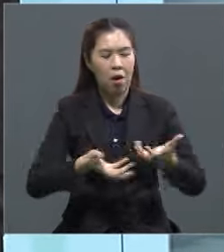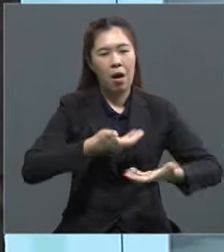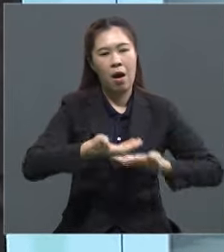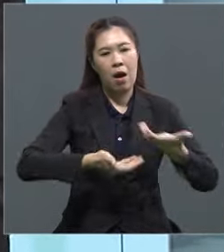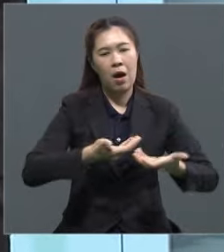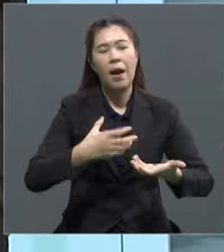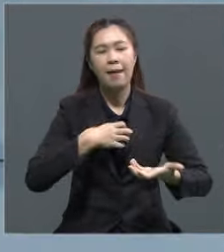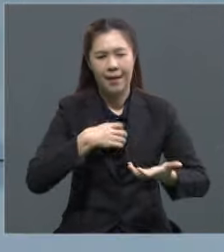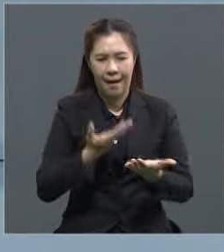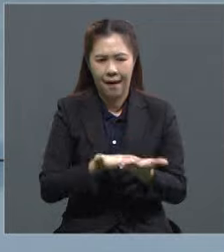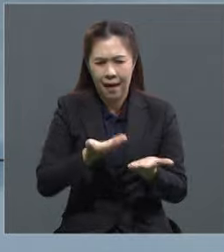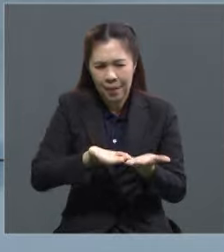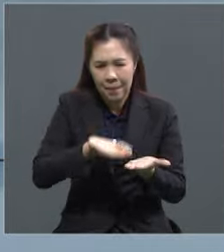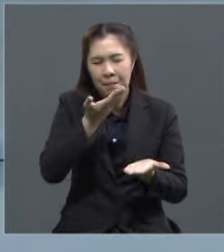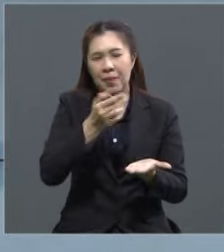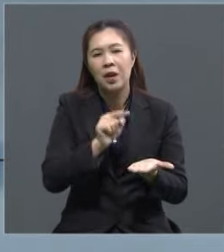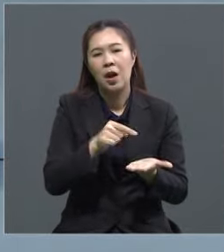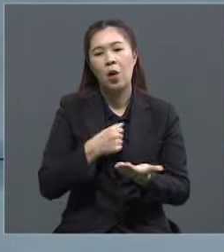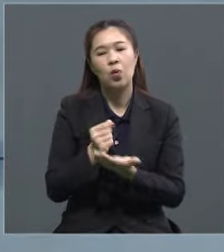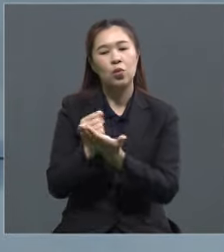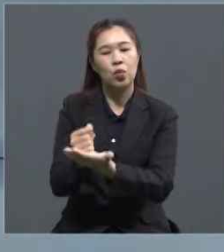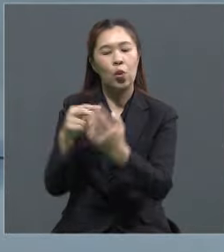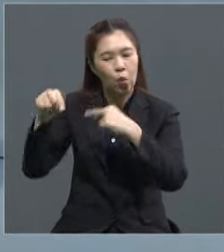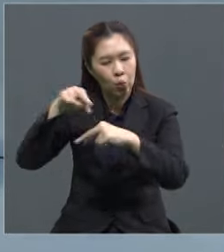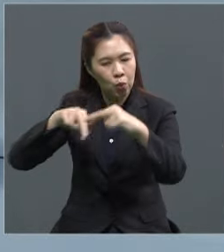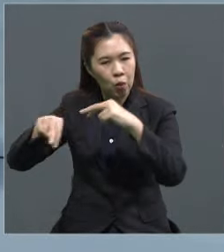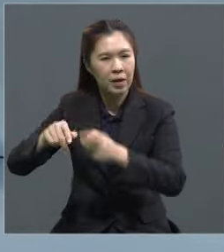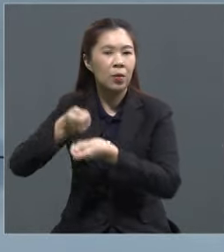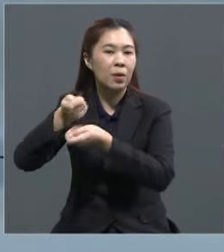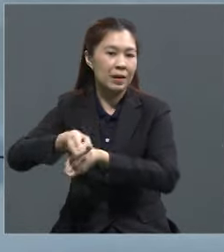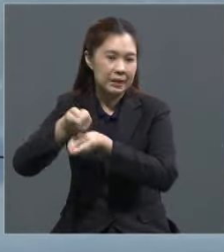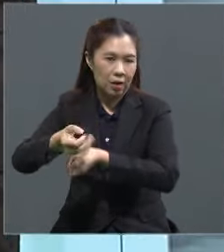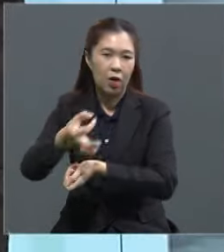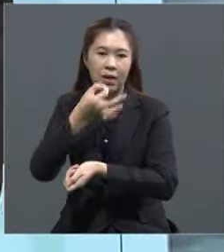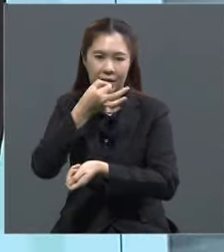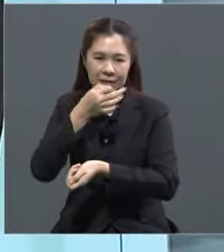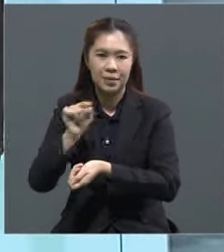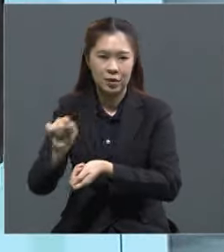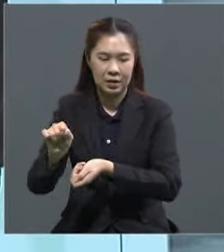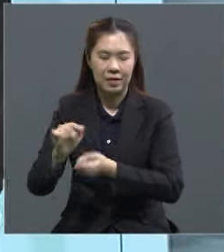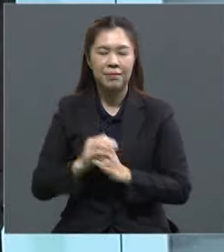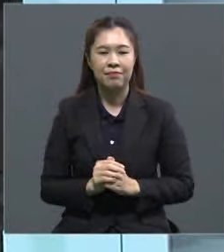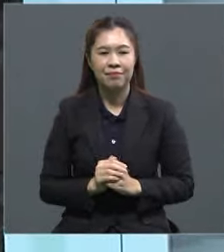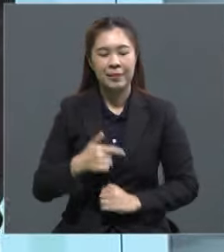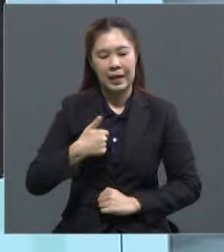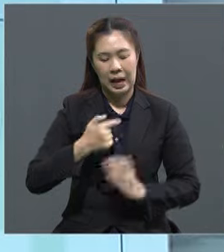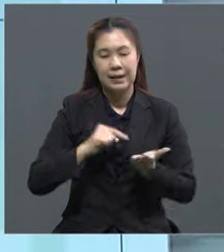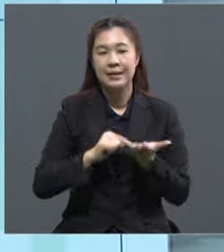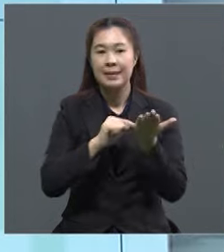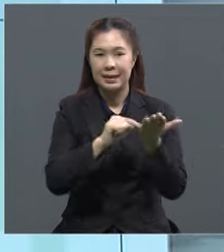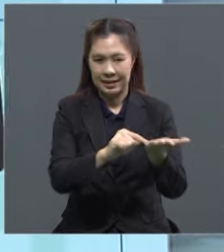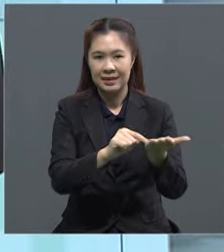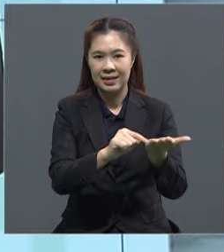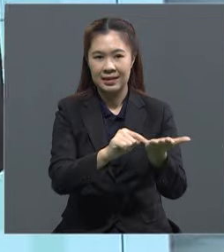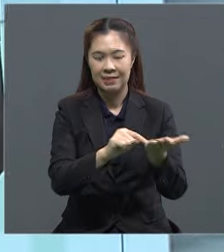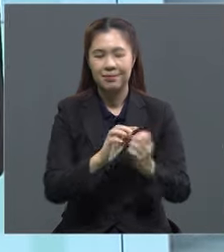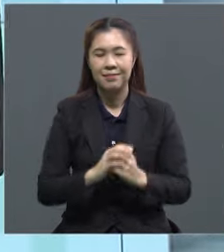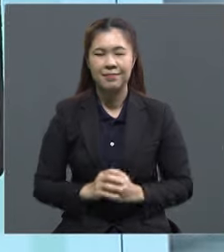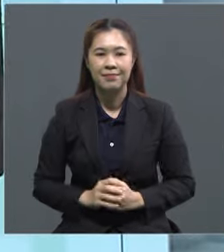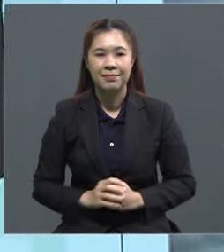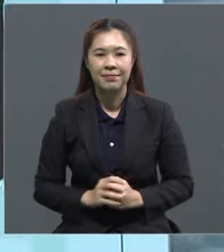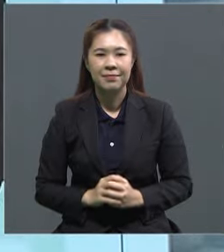มีกลไกในการที่จะช่วยดูแลพี่น้องเกษตรกรในส่วนนั้นด้วยทางสสชก็มีการที่เสนอในลักษณะนี้ไปด้วยนะ